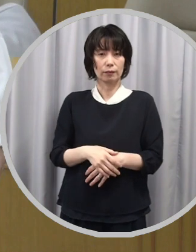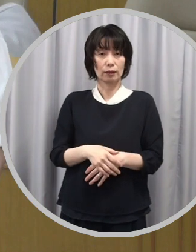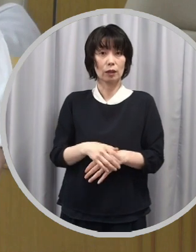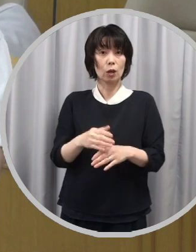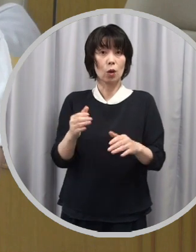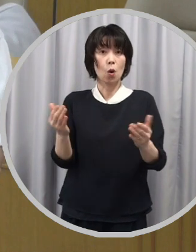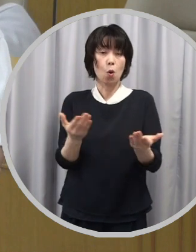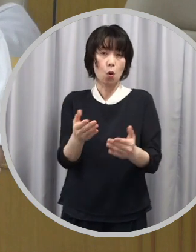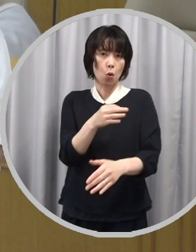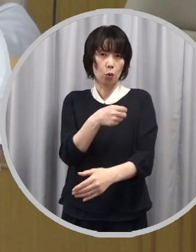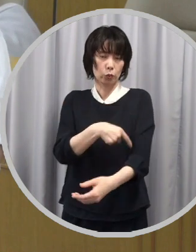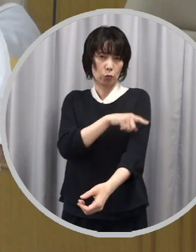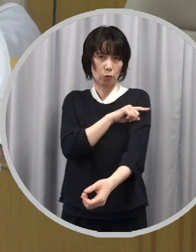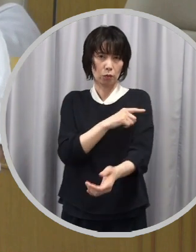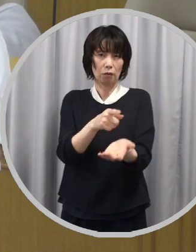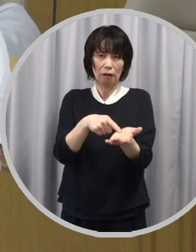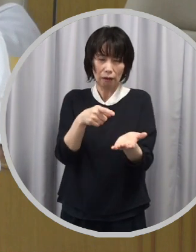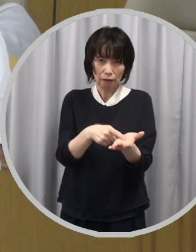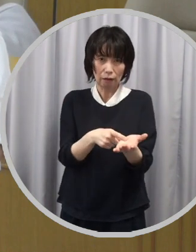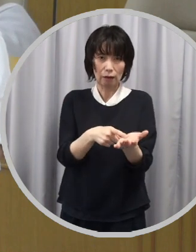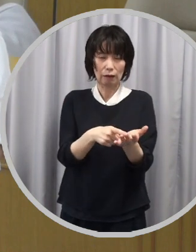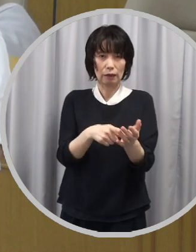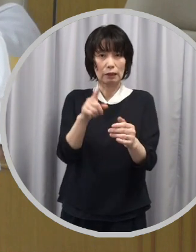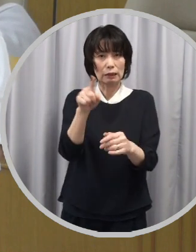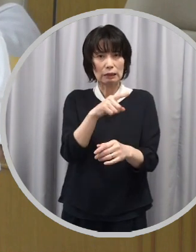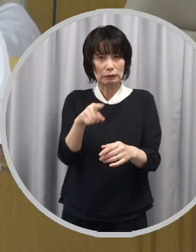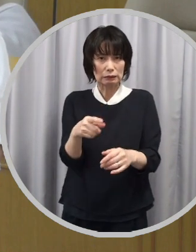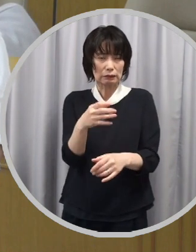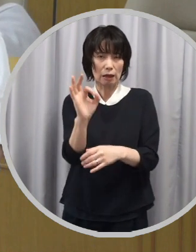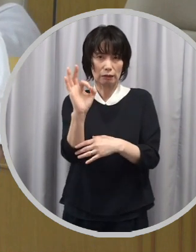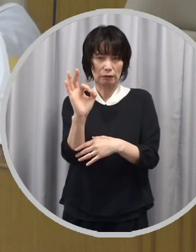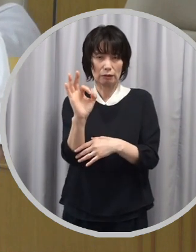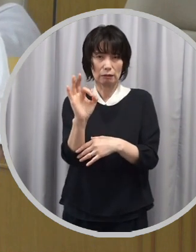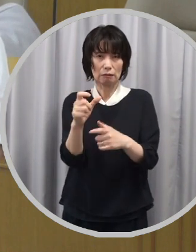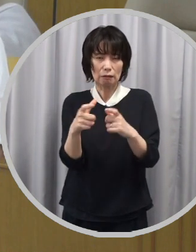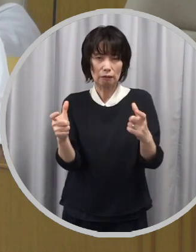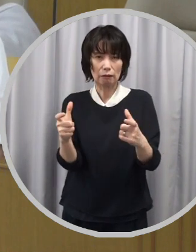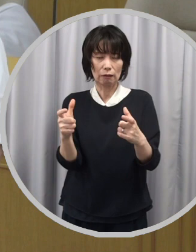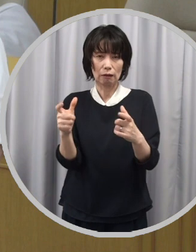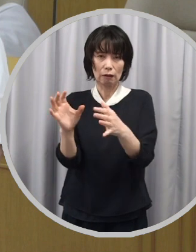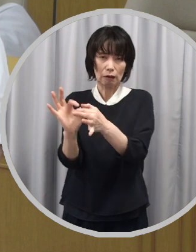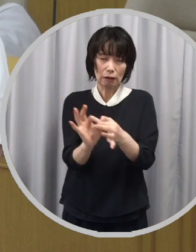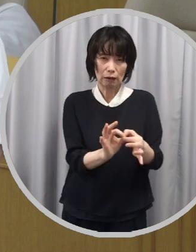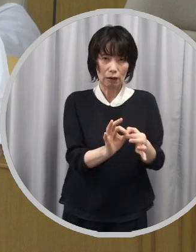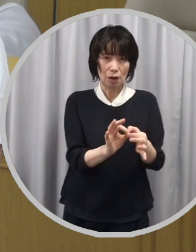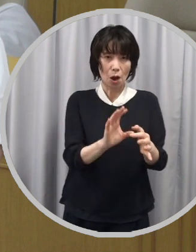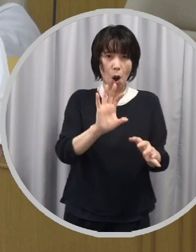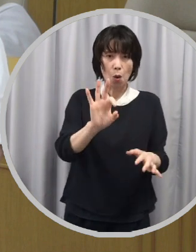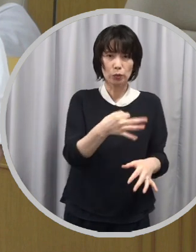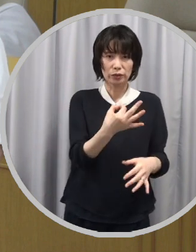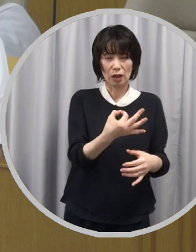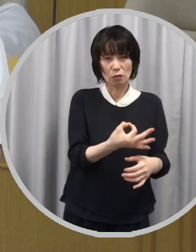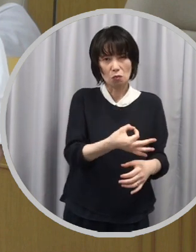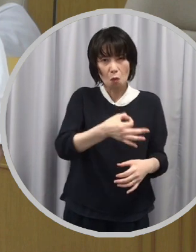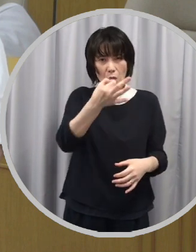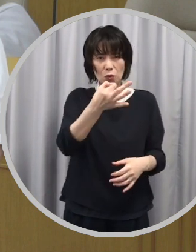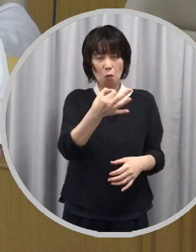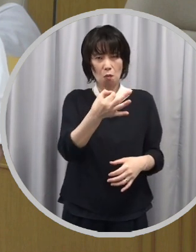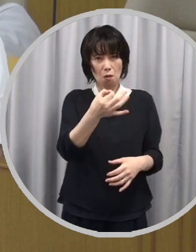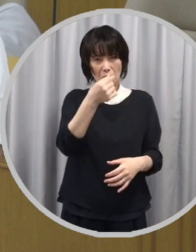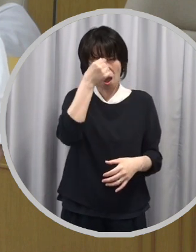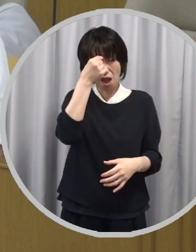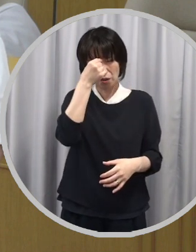労働力不足を要因とする人件費の増加等に起因する物価高騰などの影響を受